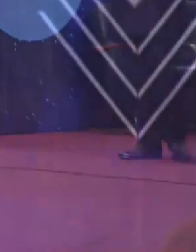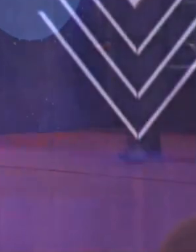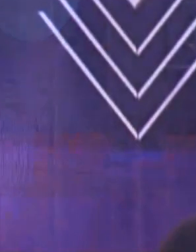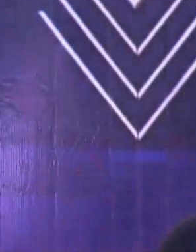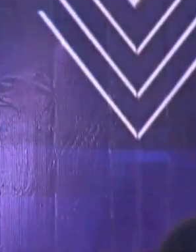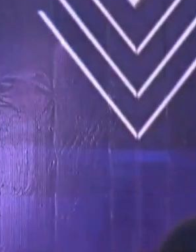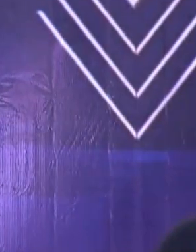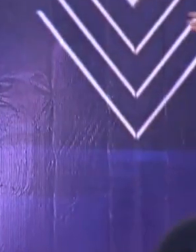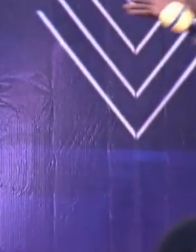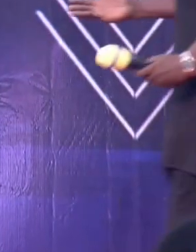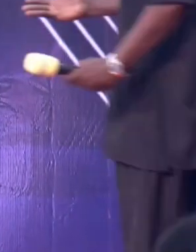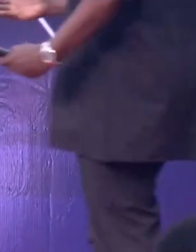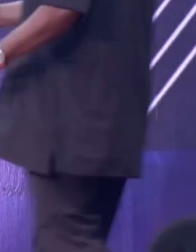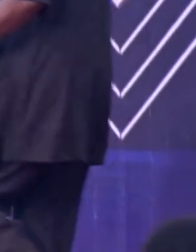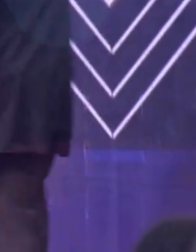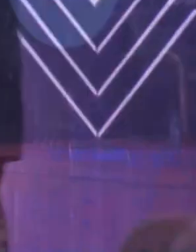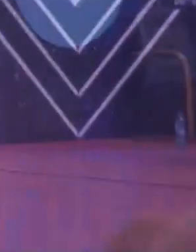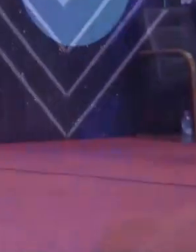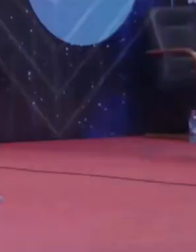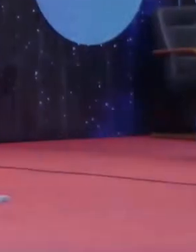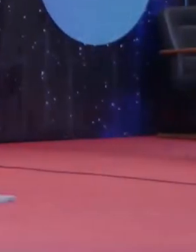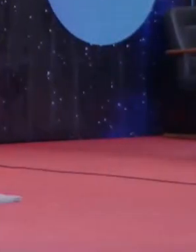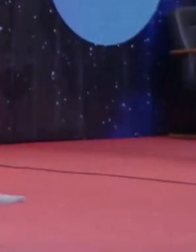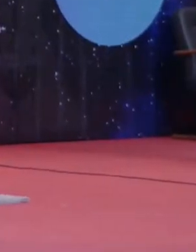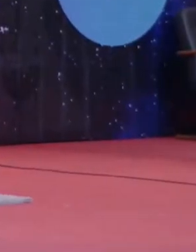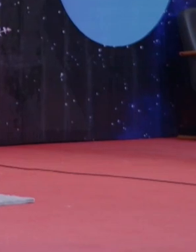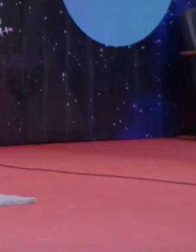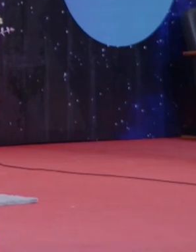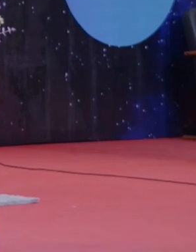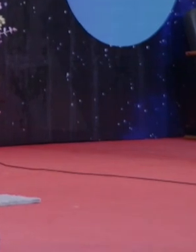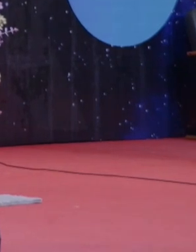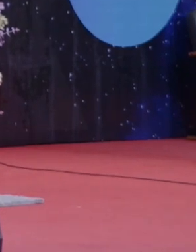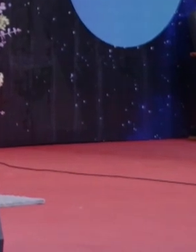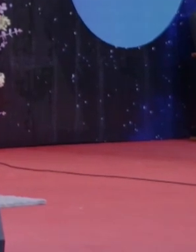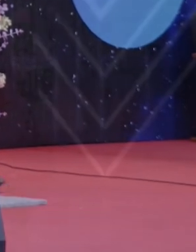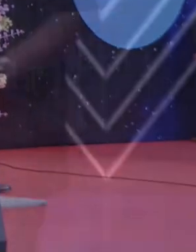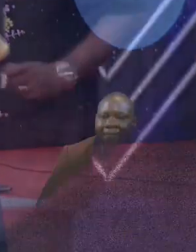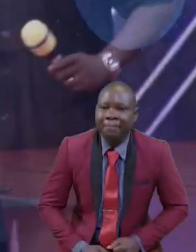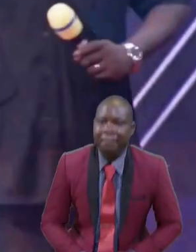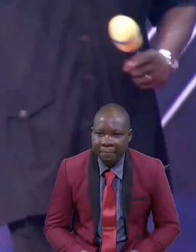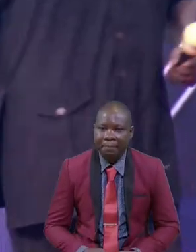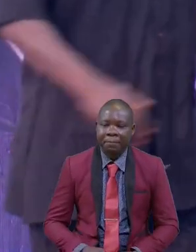Thank you, Pastor. Merci, Pasteur. Que Dieu vous bénisse. Thank you. God bless you. Thank you.